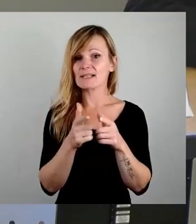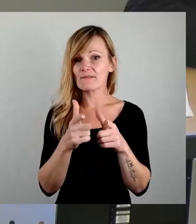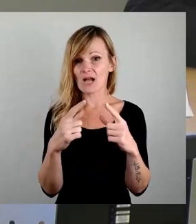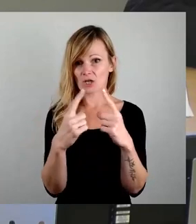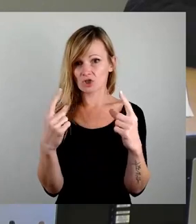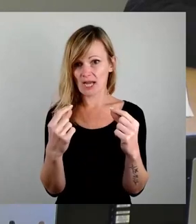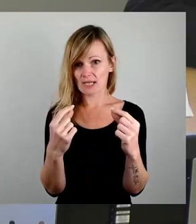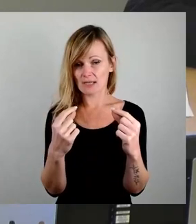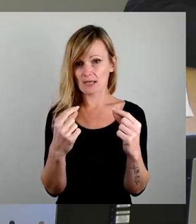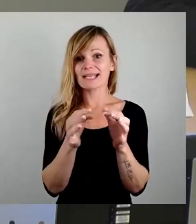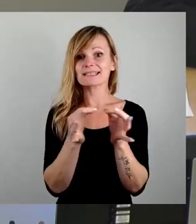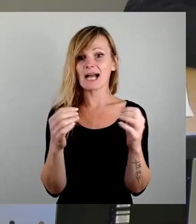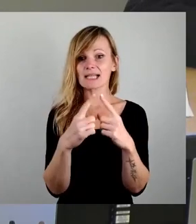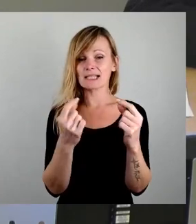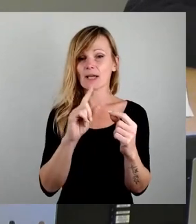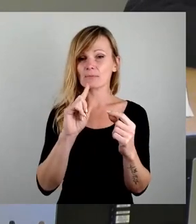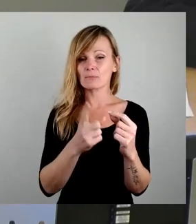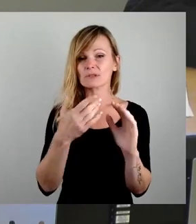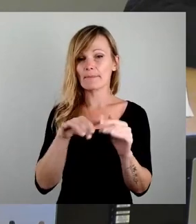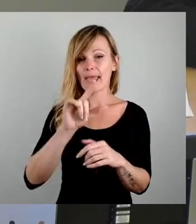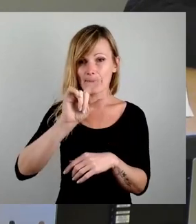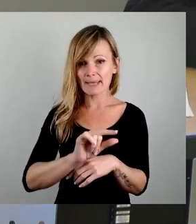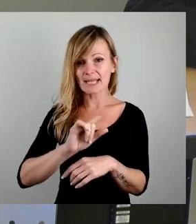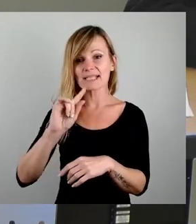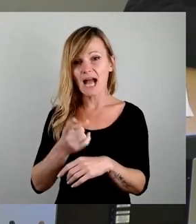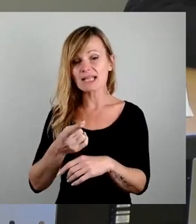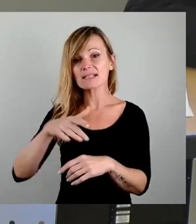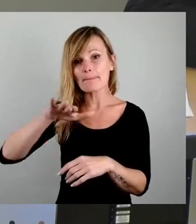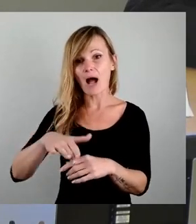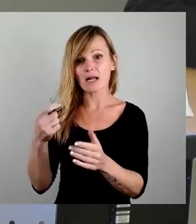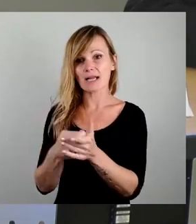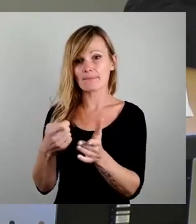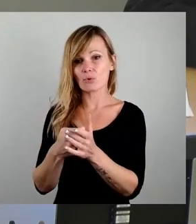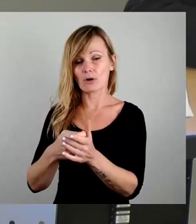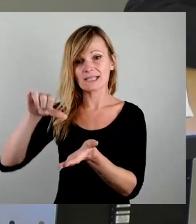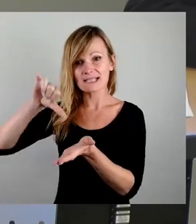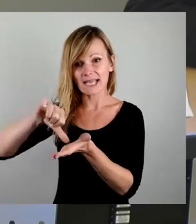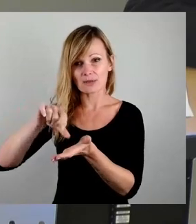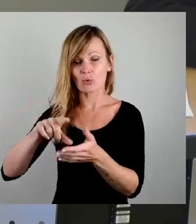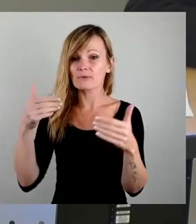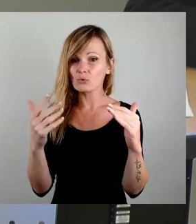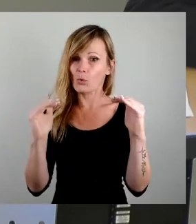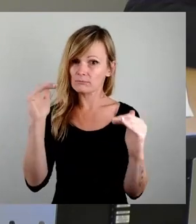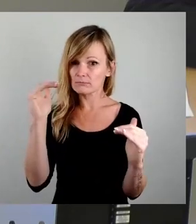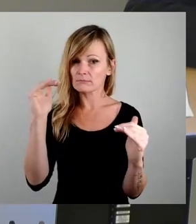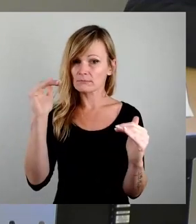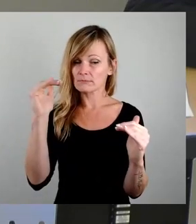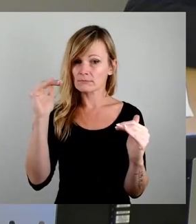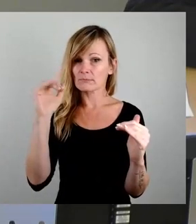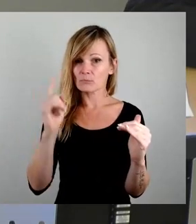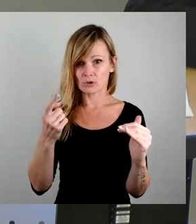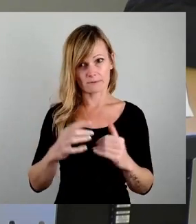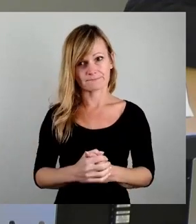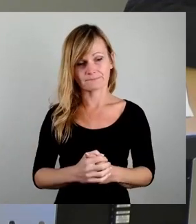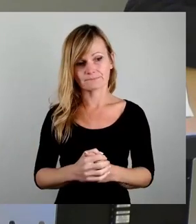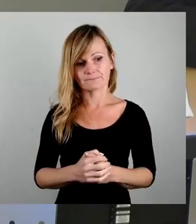günstiger sein sollte als die möglicherweise anfallenden Parkgebühren in der Innenstadt. Das ist nur mal als Beispiel. Was wir jetzt aber machen, ist